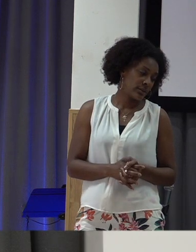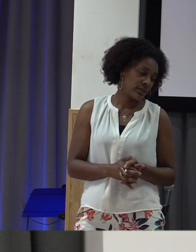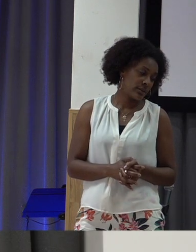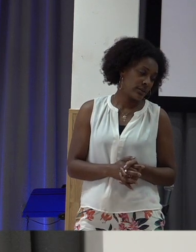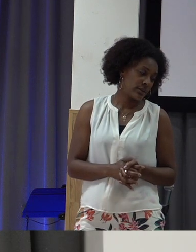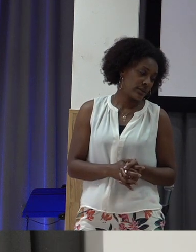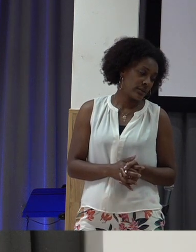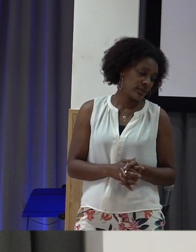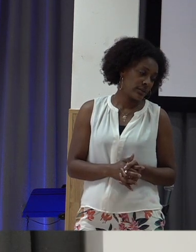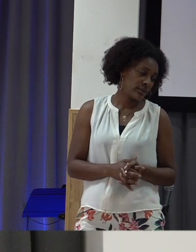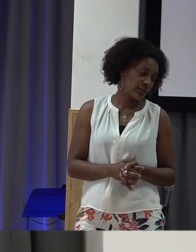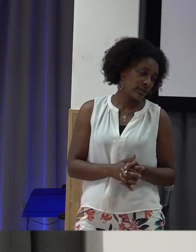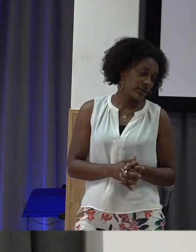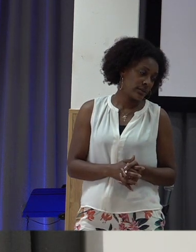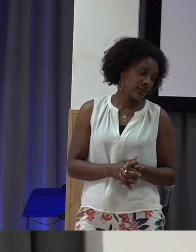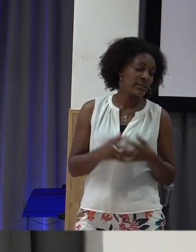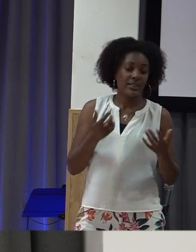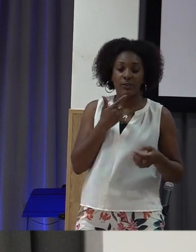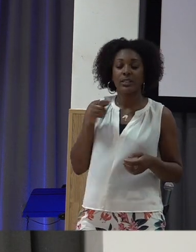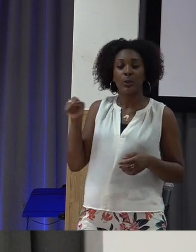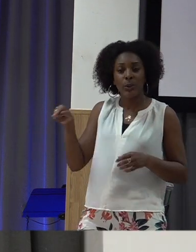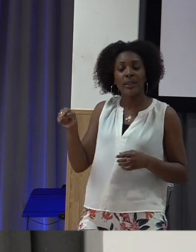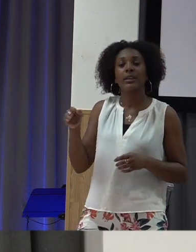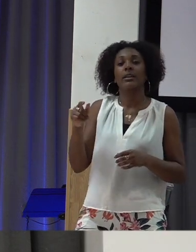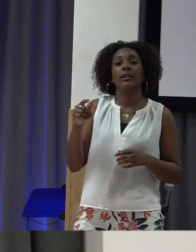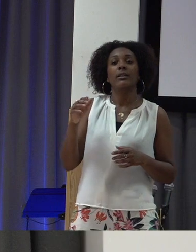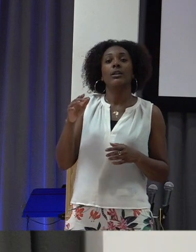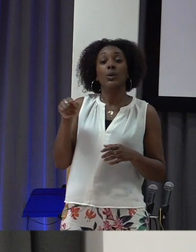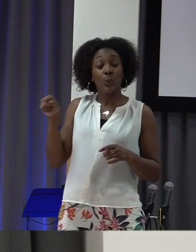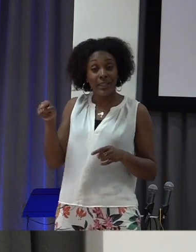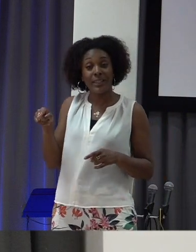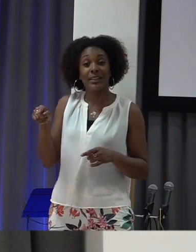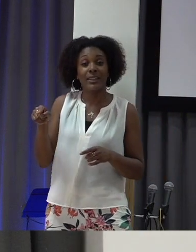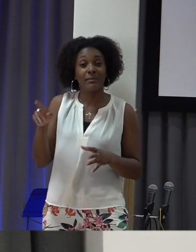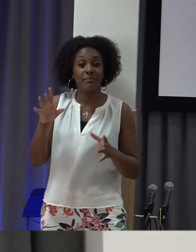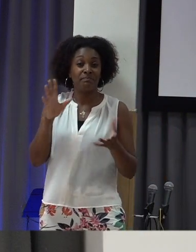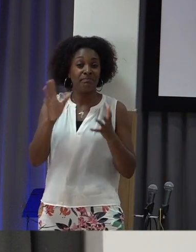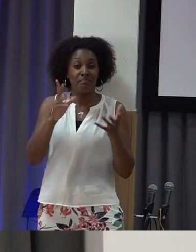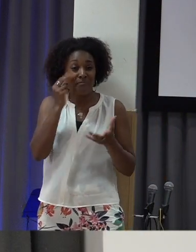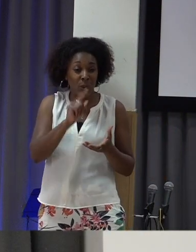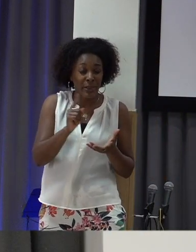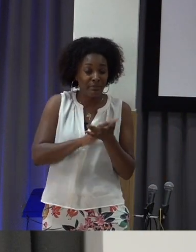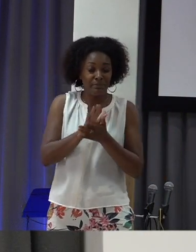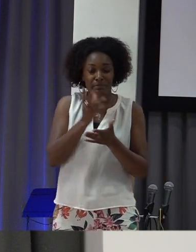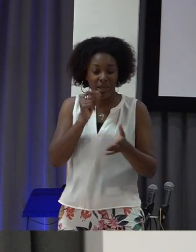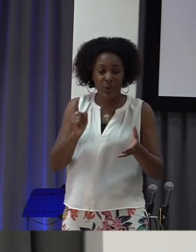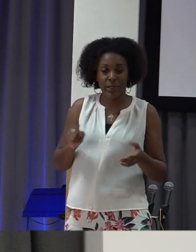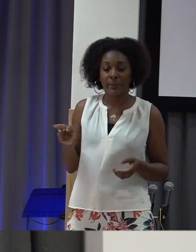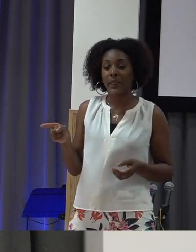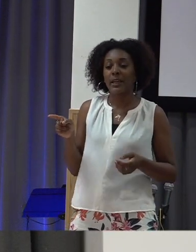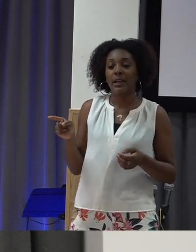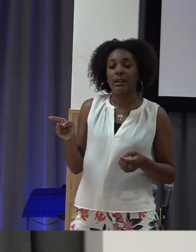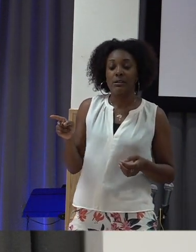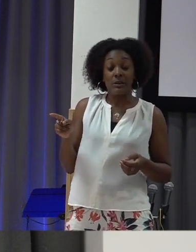foi au détriment de l'amour de la vérité. Et enfin, n'ayez pas peur, je termine. D'où aussi leur